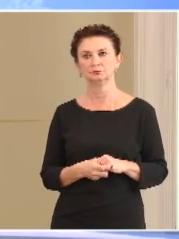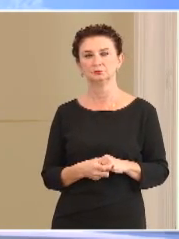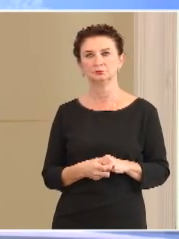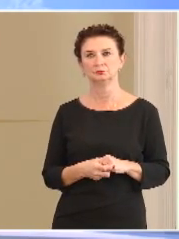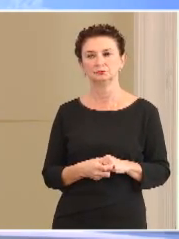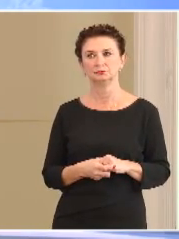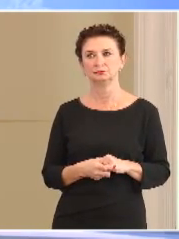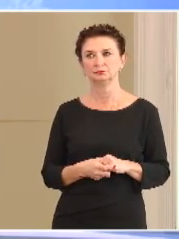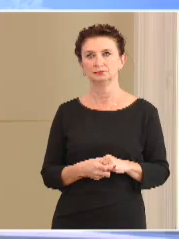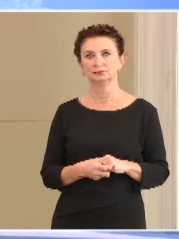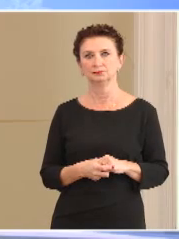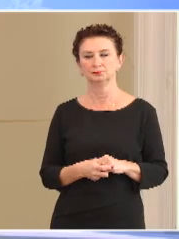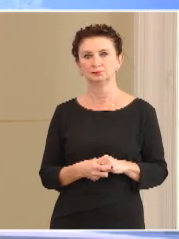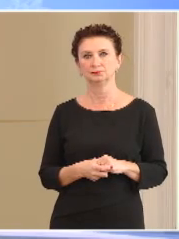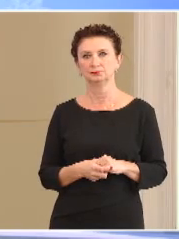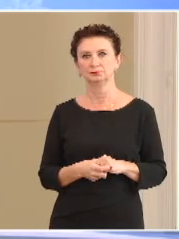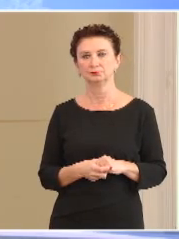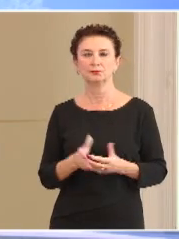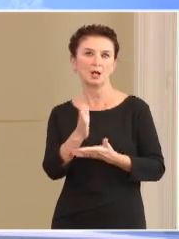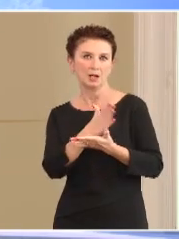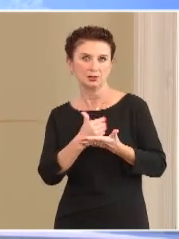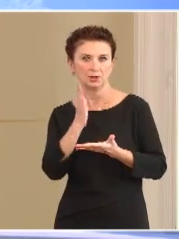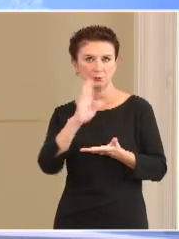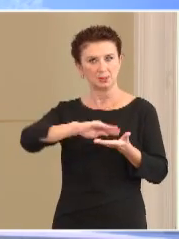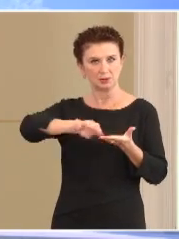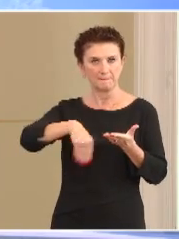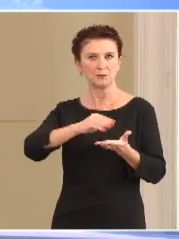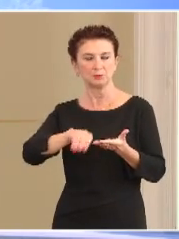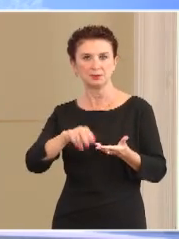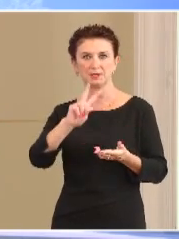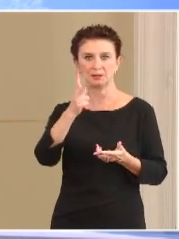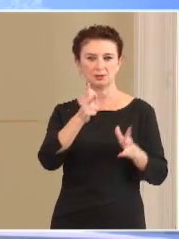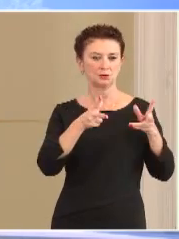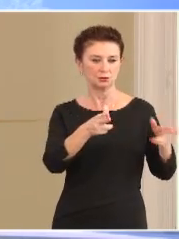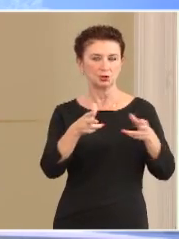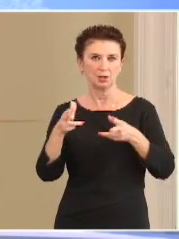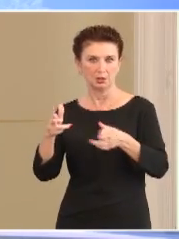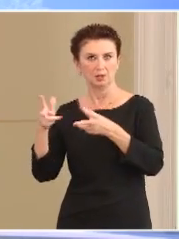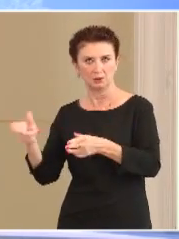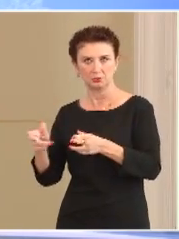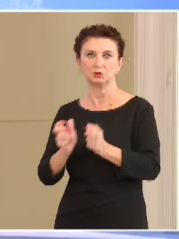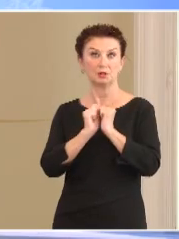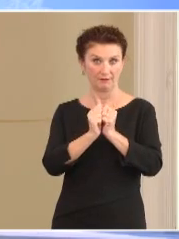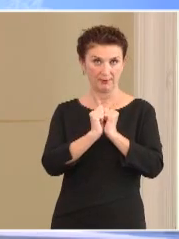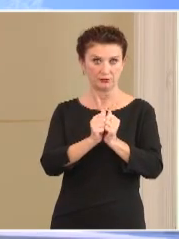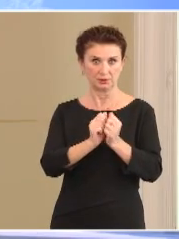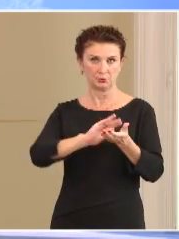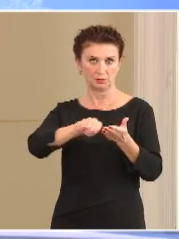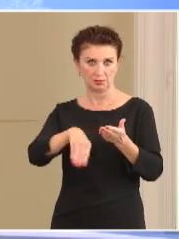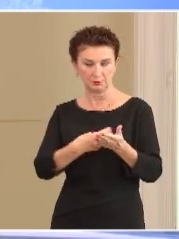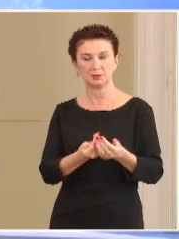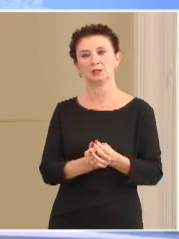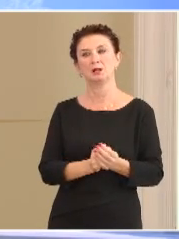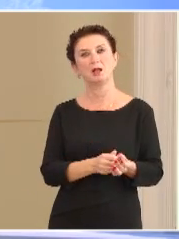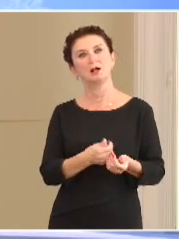do Wielkopolski. Część będzie podpisana, trzy odcinki będą podpisane jeszcze umowy we wrześniu. Trzy odcinki